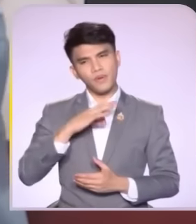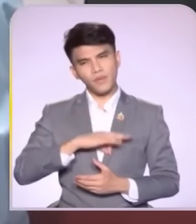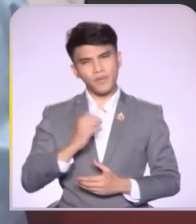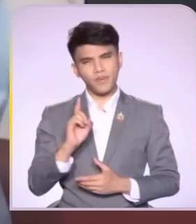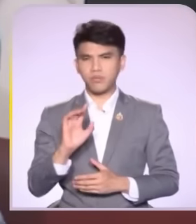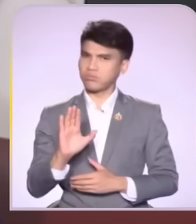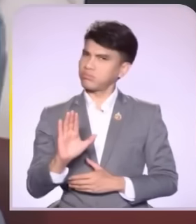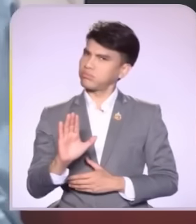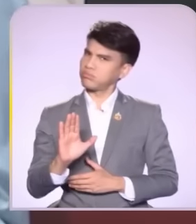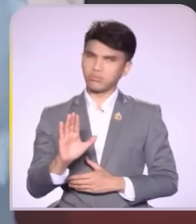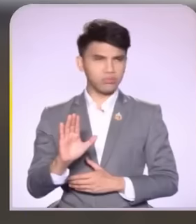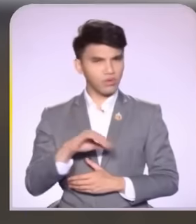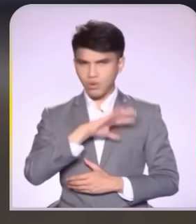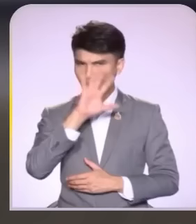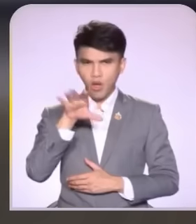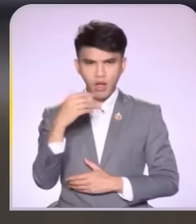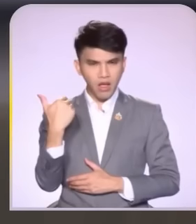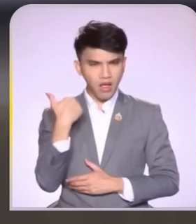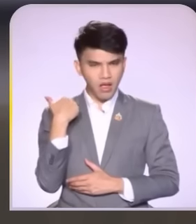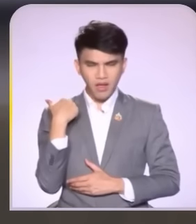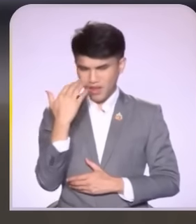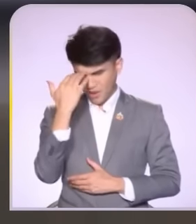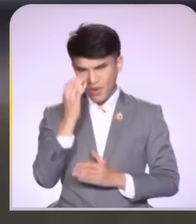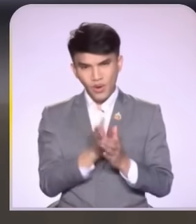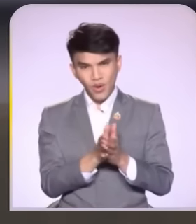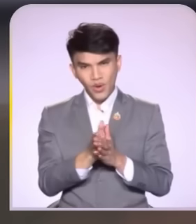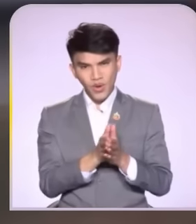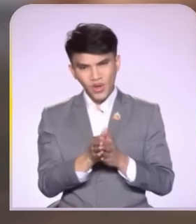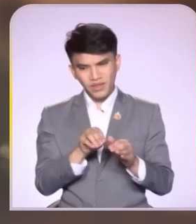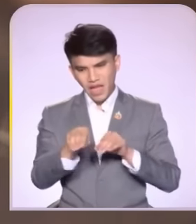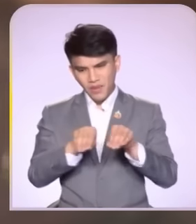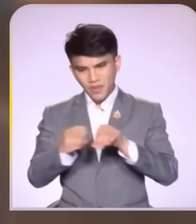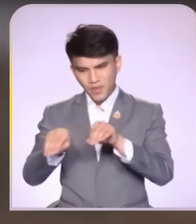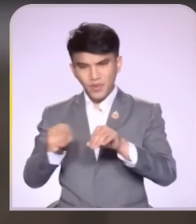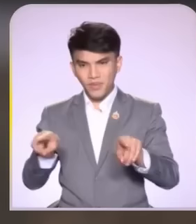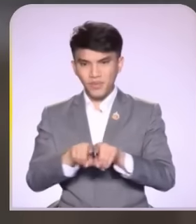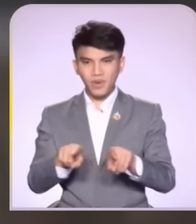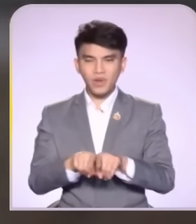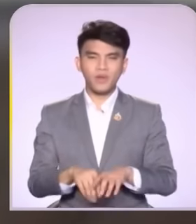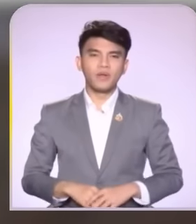าเอ๊ะเดี๋ยวก่อนหลอกลวงกันหรือเปล่าเหมือนแชร์ลูกโซ่หรือเปล่าฟังเสียงคุณลินหน่อยค่ะ